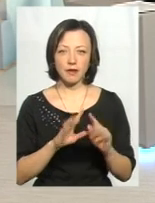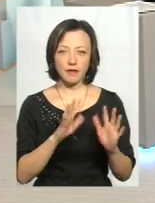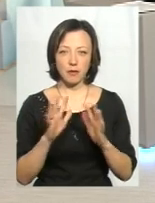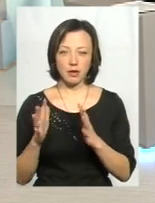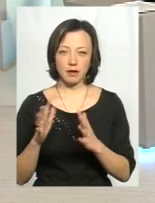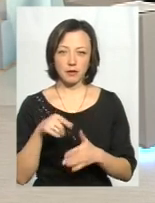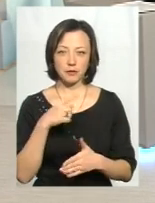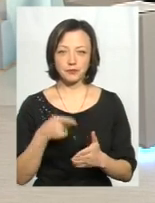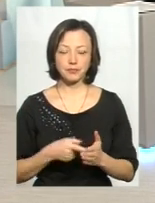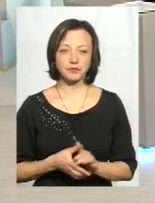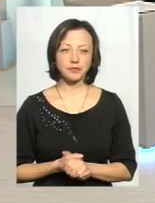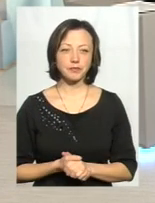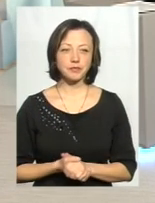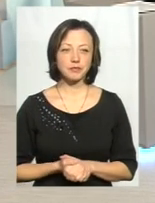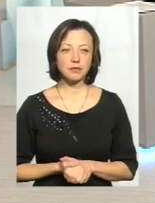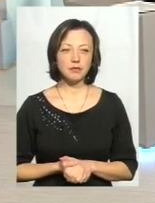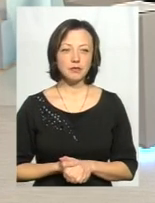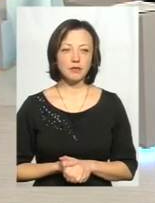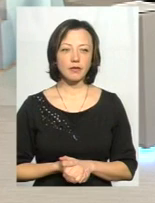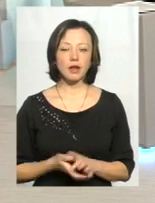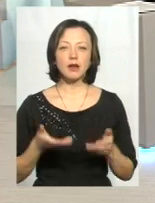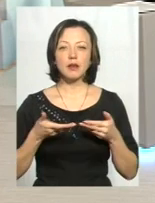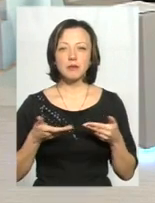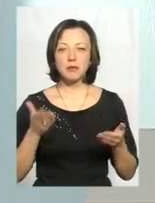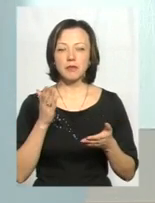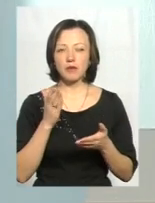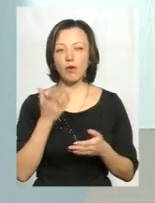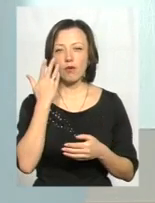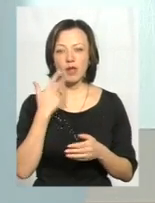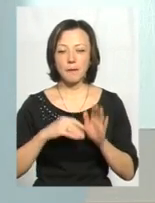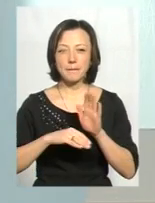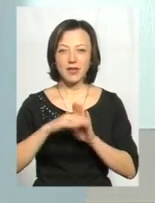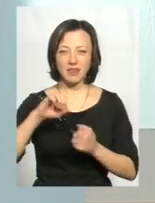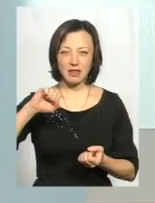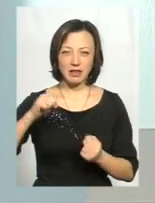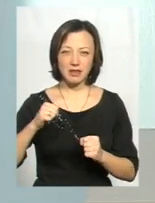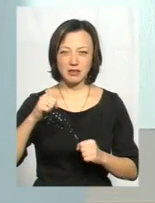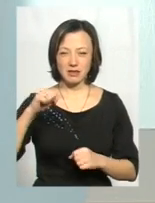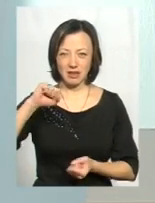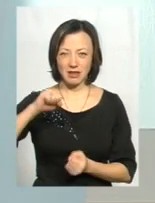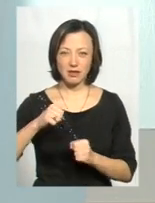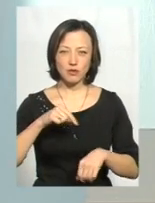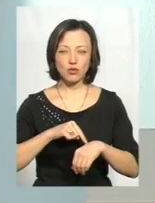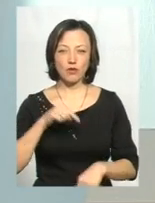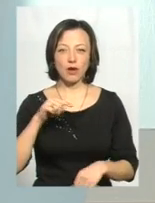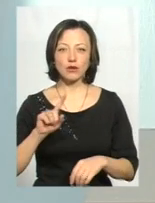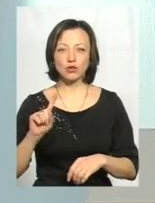випадках? Ну, ми маємо справу з підвищеним атмосферним тиском. Взагалі атмосферний тиск, він дуже